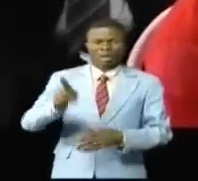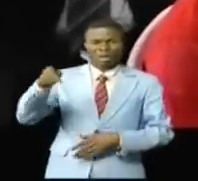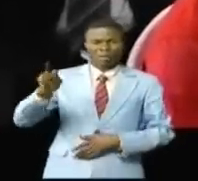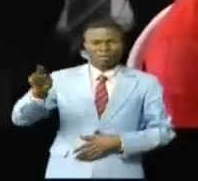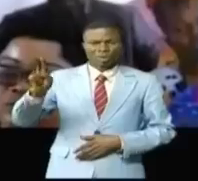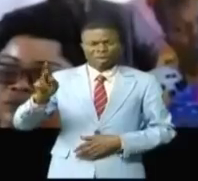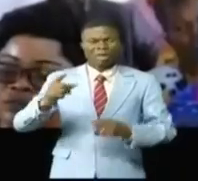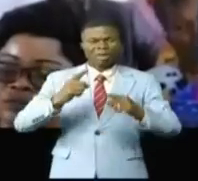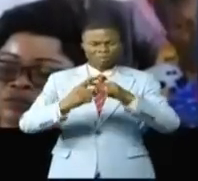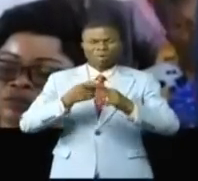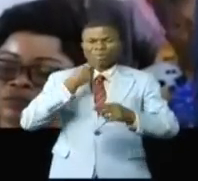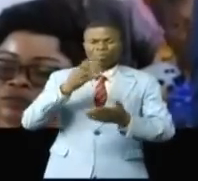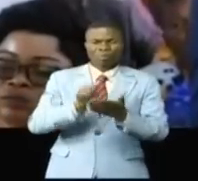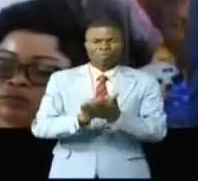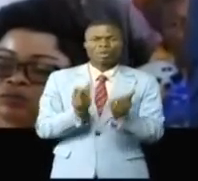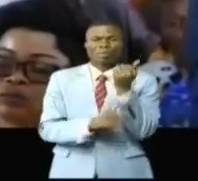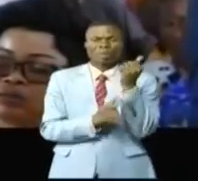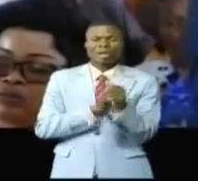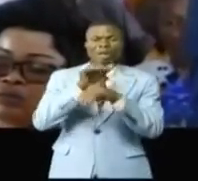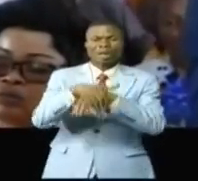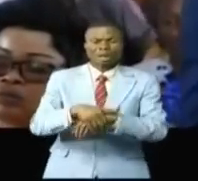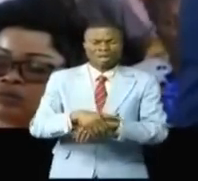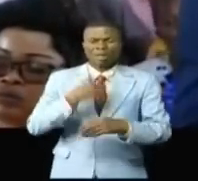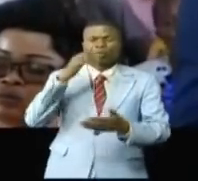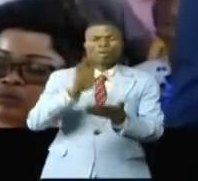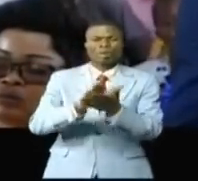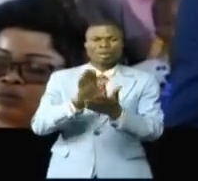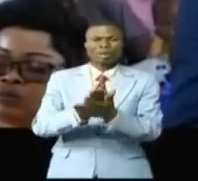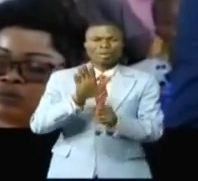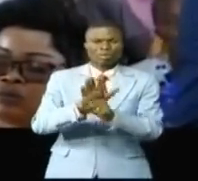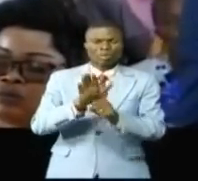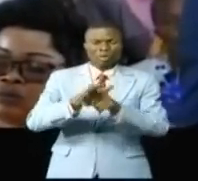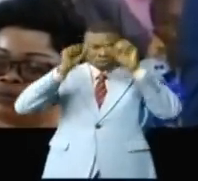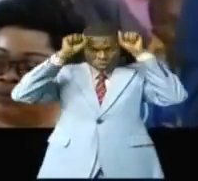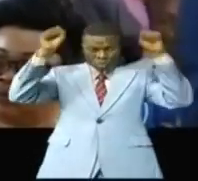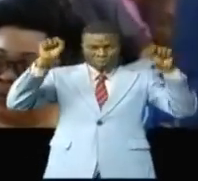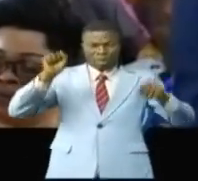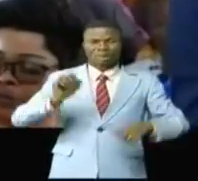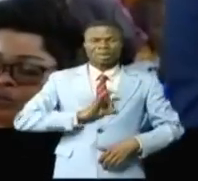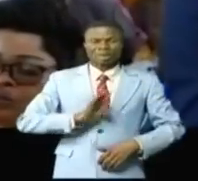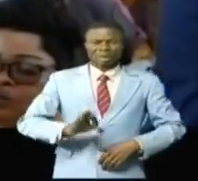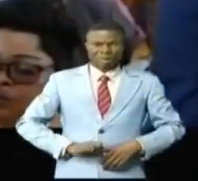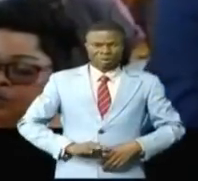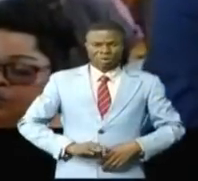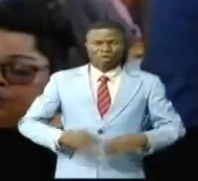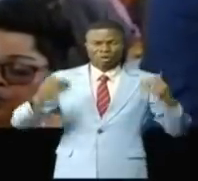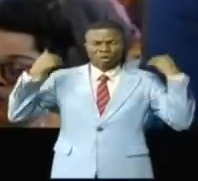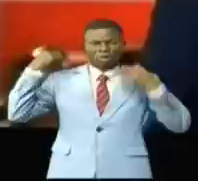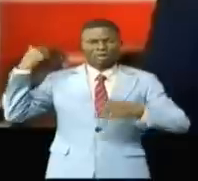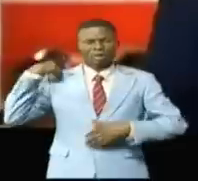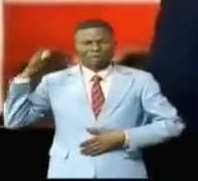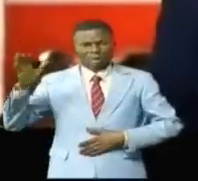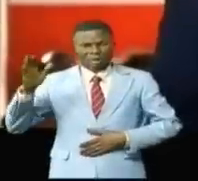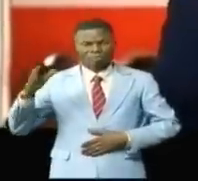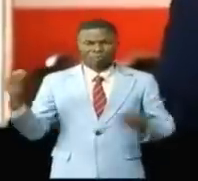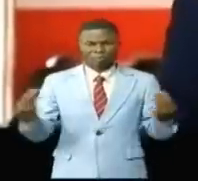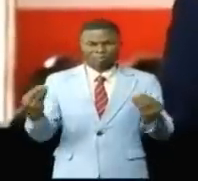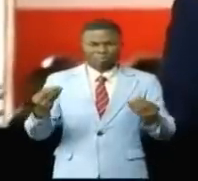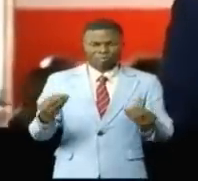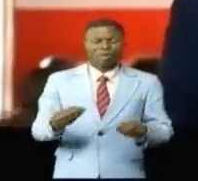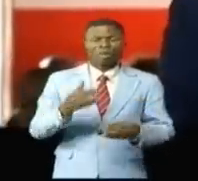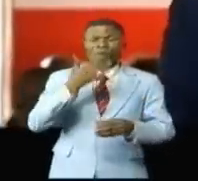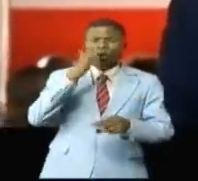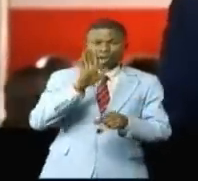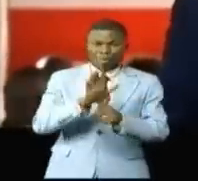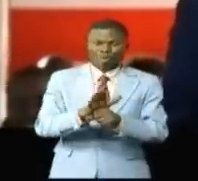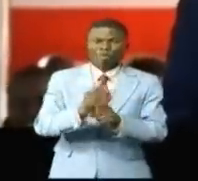en parle. Les participants remercient vivement le président de la République, chef de l'État, Félix Antoine Tshisekedi Tshilombo, pour la